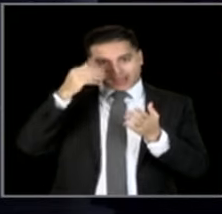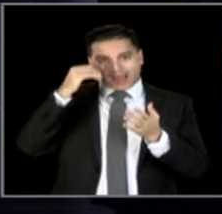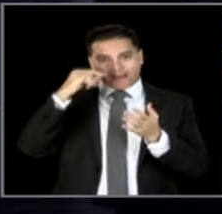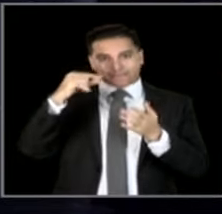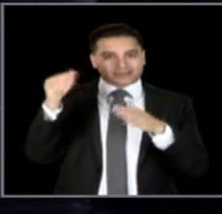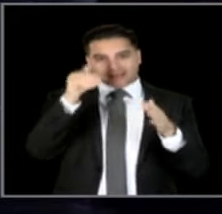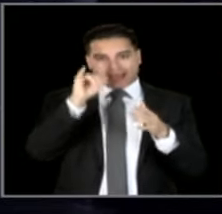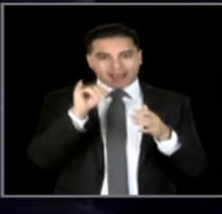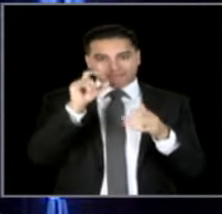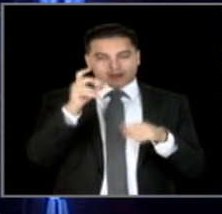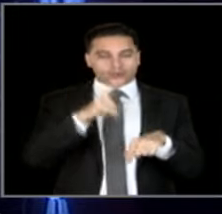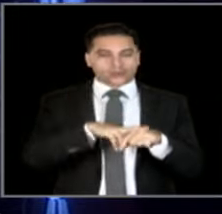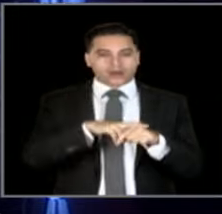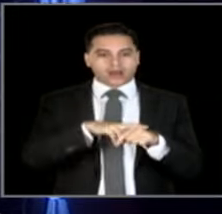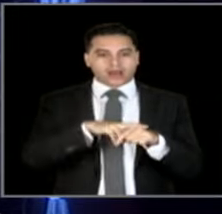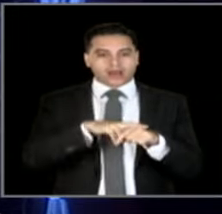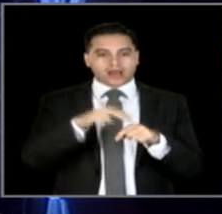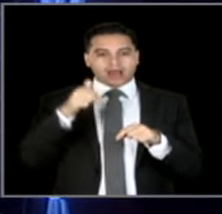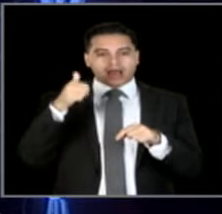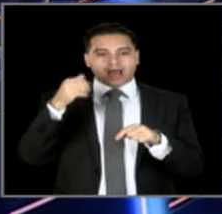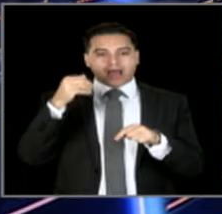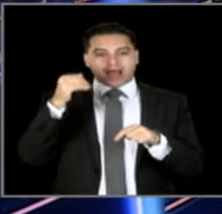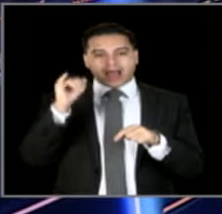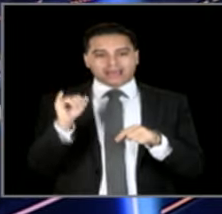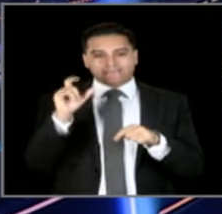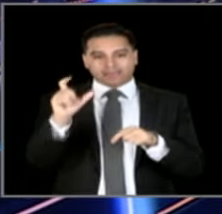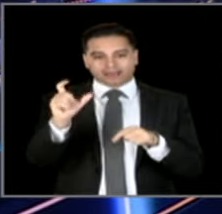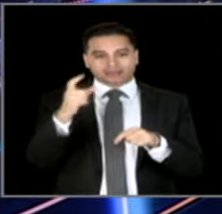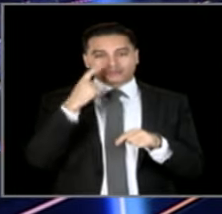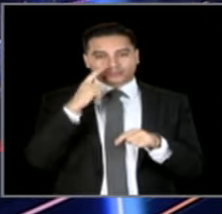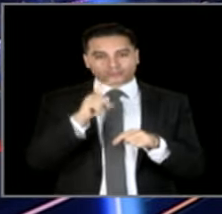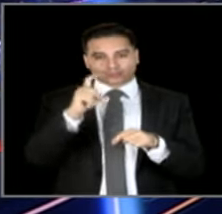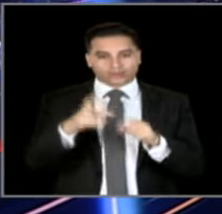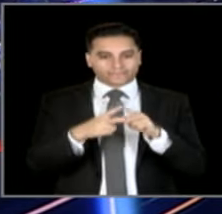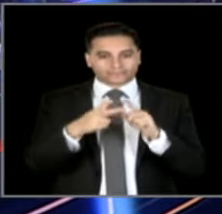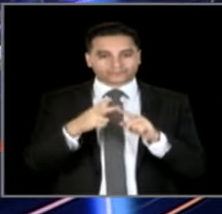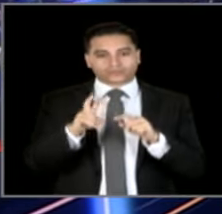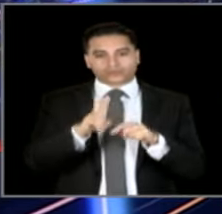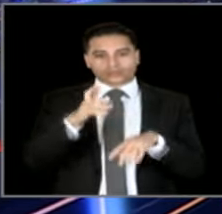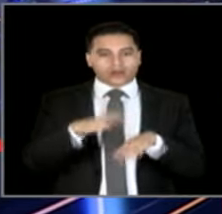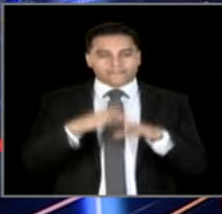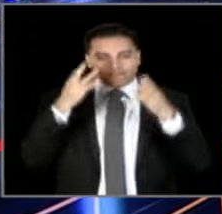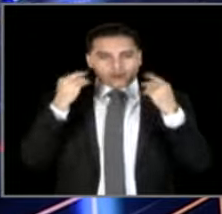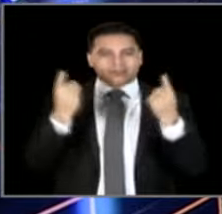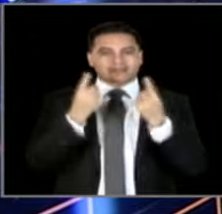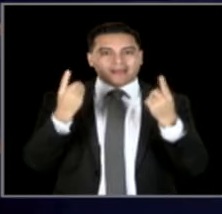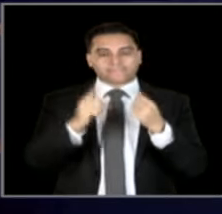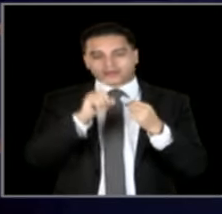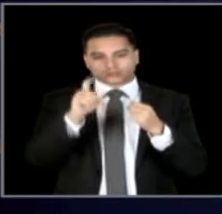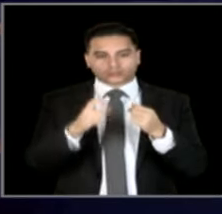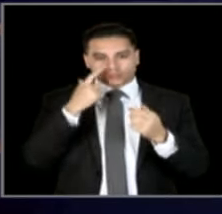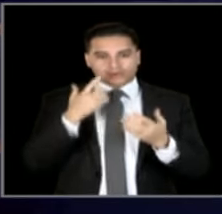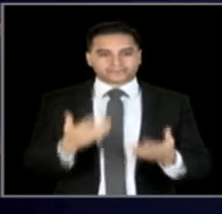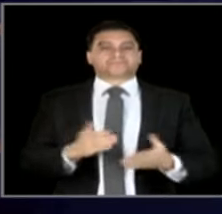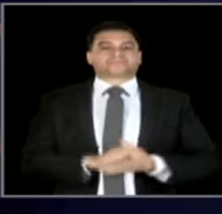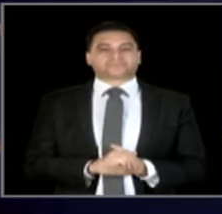أحمد أيمن وأحمد مصطفى، مصطفى وأيمن. وسؤال في المعلومات العامة